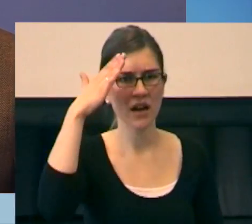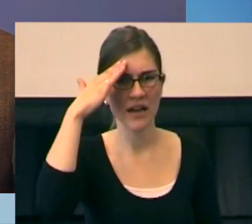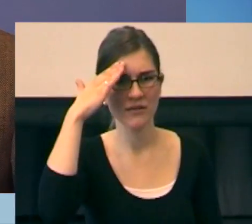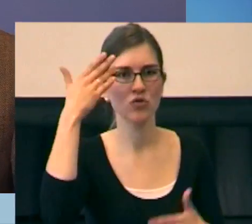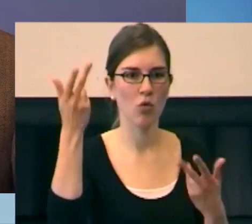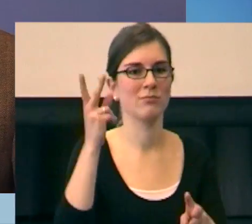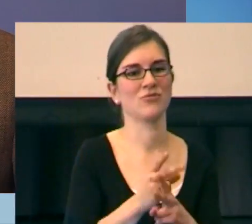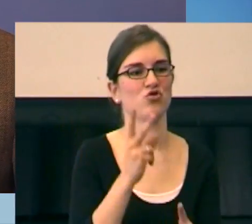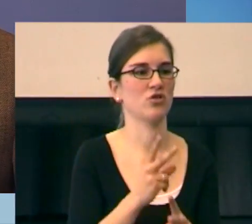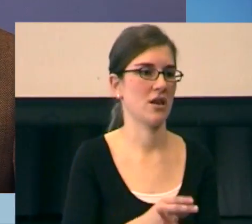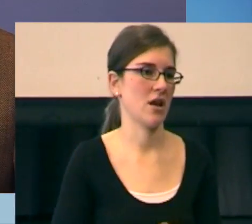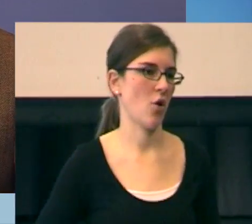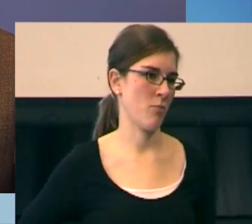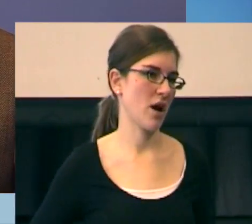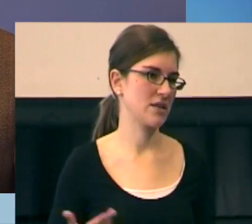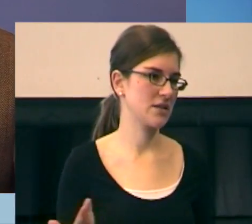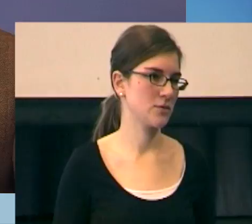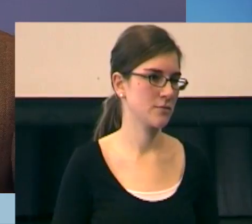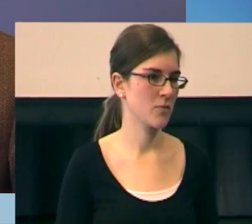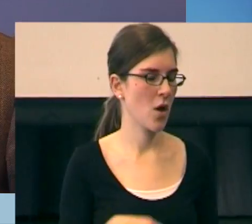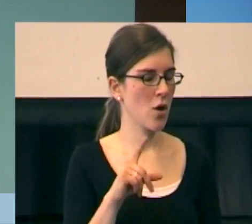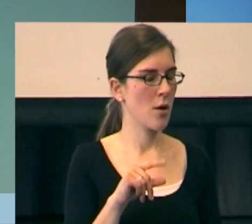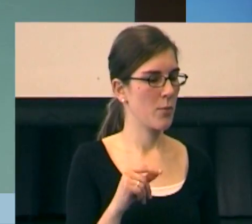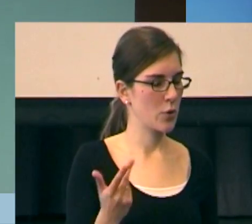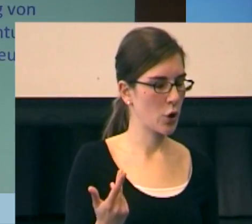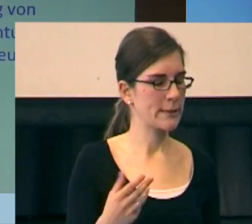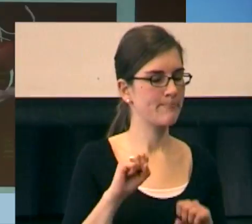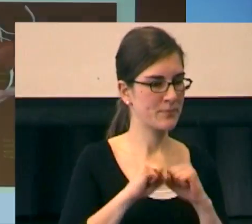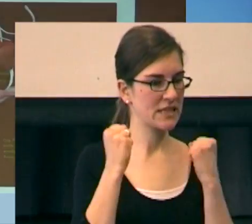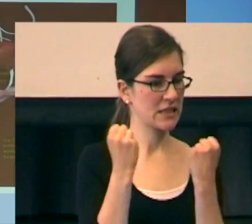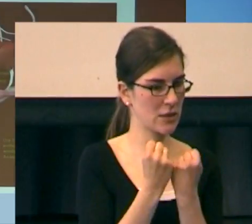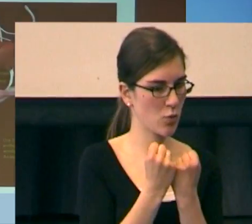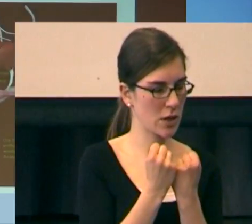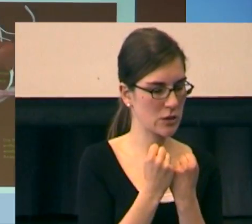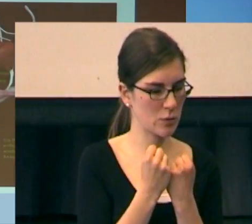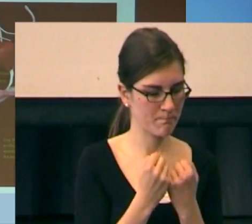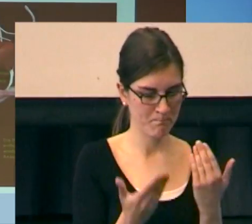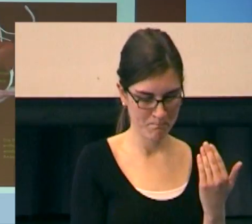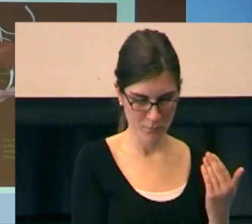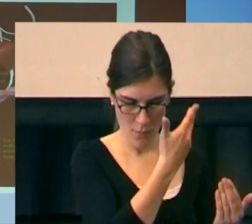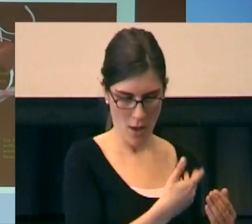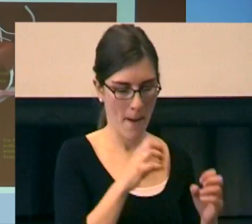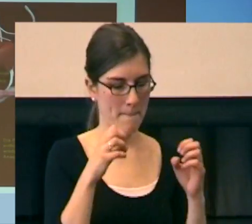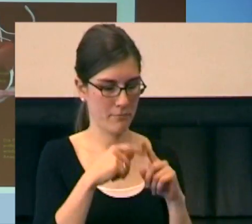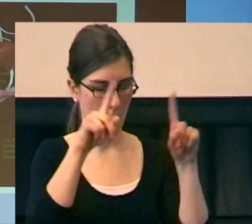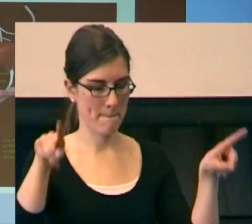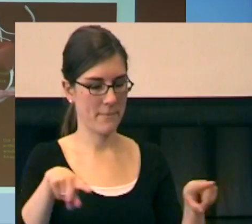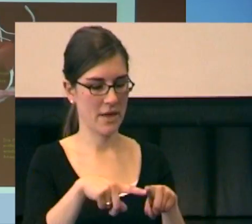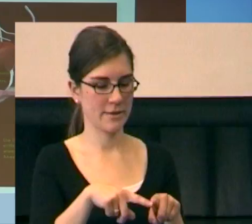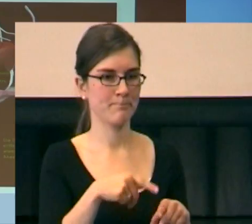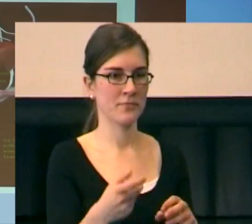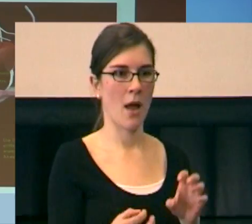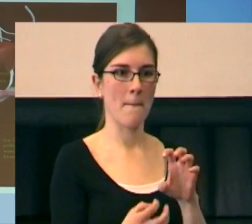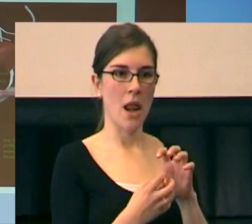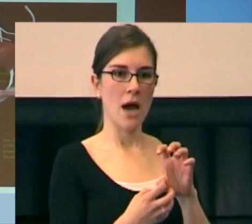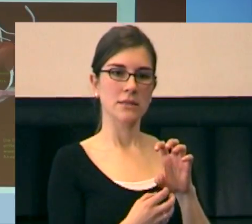-Operation beim Prostatakrebs. Das heißt, ich habe die Situation, jetzt muss ich gucken, ich habe hier das Bild, ich habe hier die